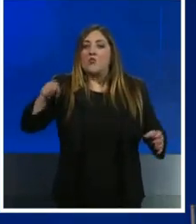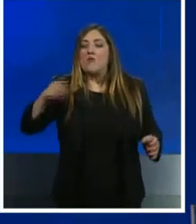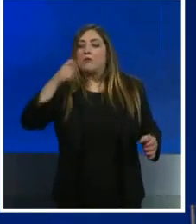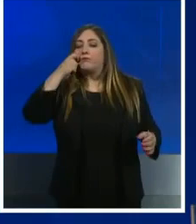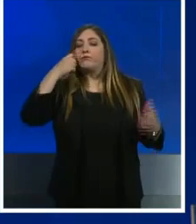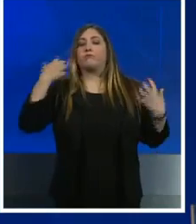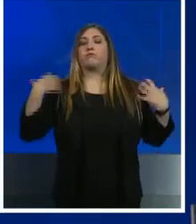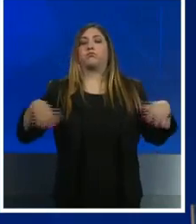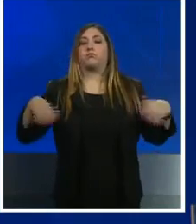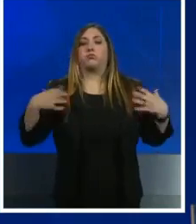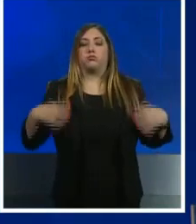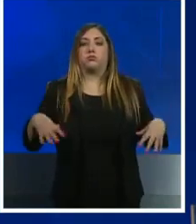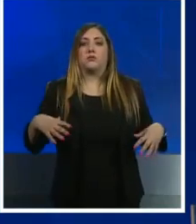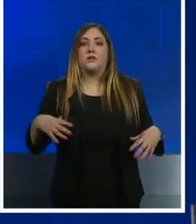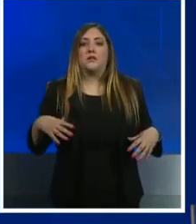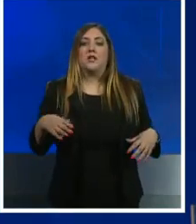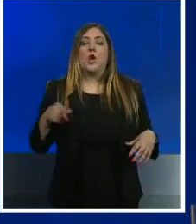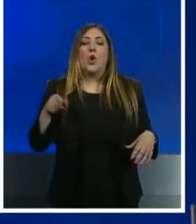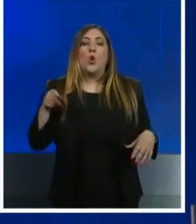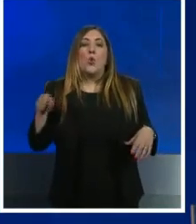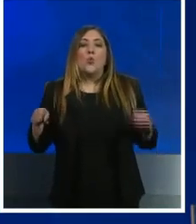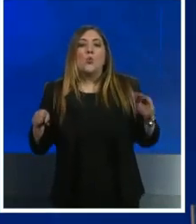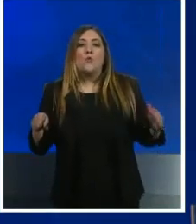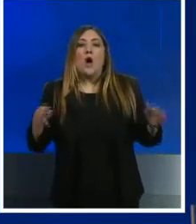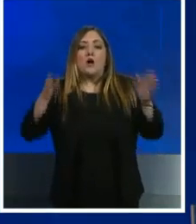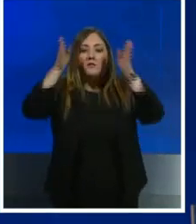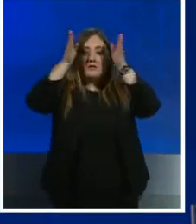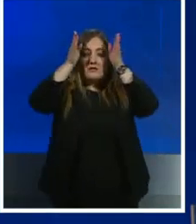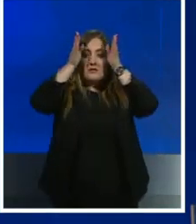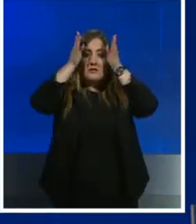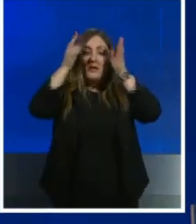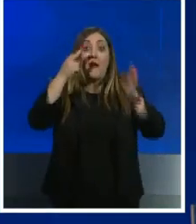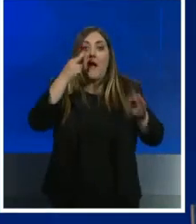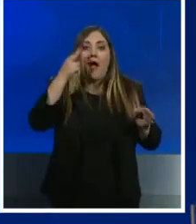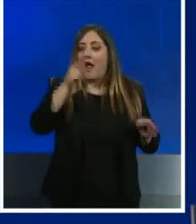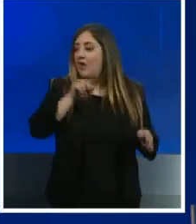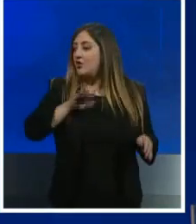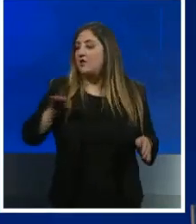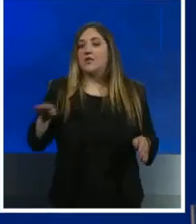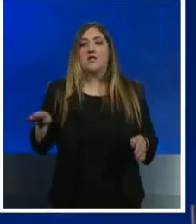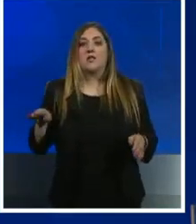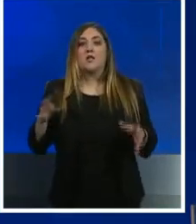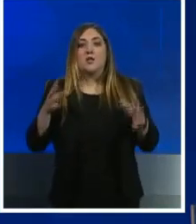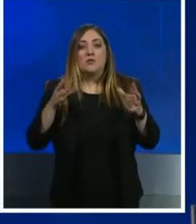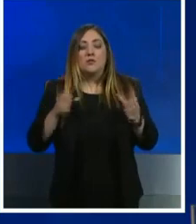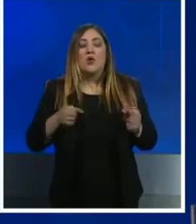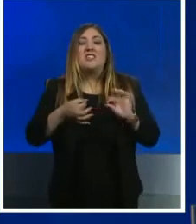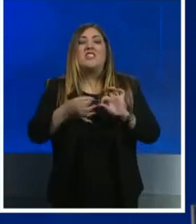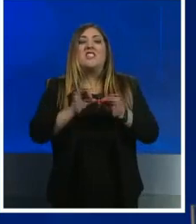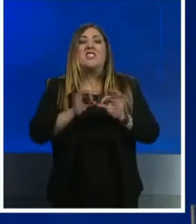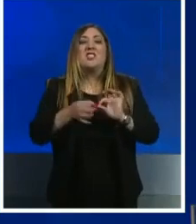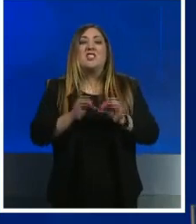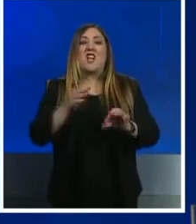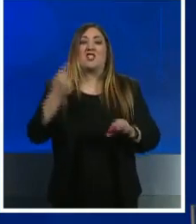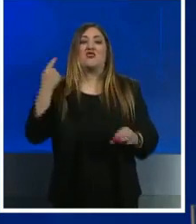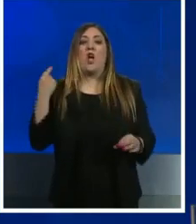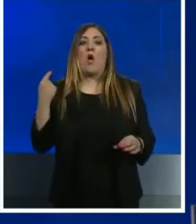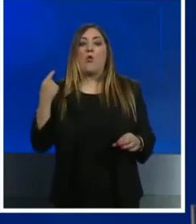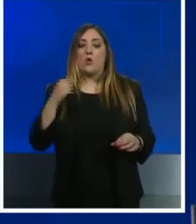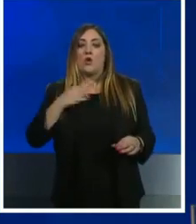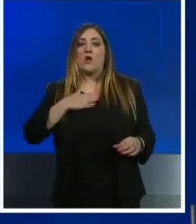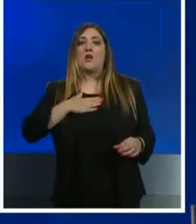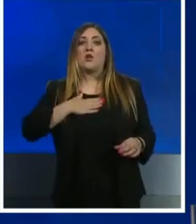llum il-ġurnata li għandhom bżonn jaġew irranġaw darhom biex ipoġġu fiċ-ċentru